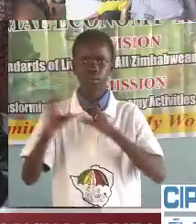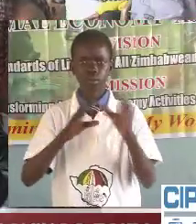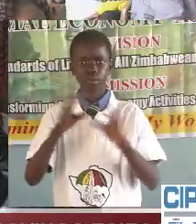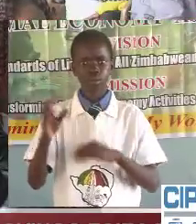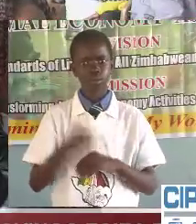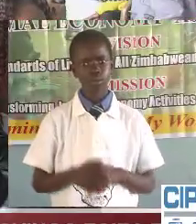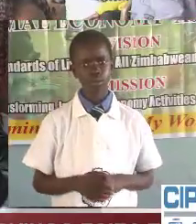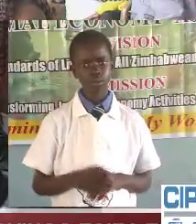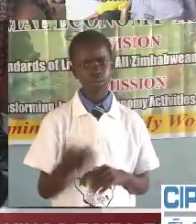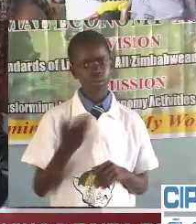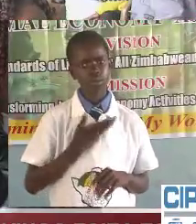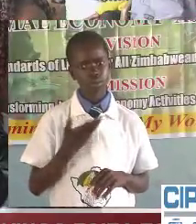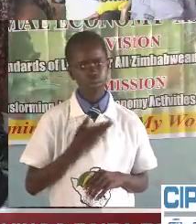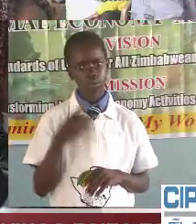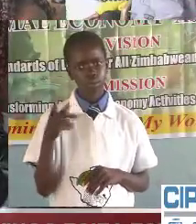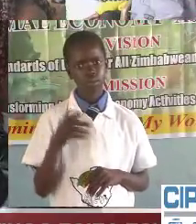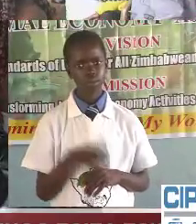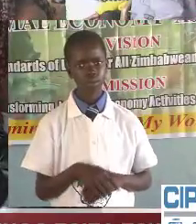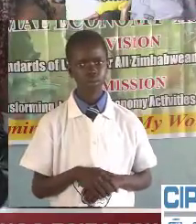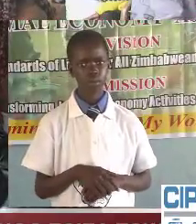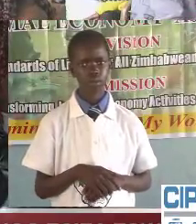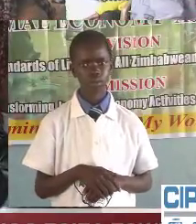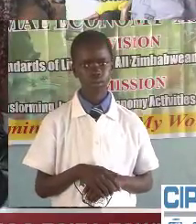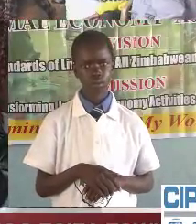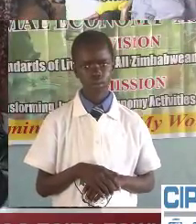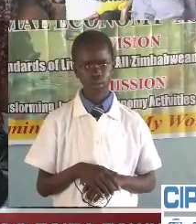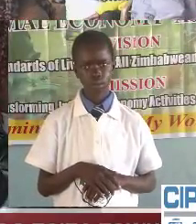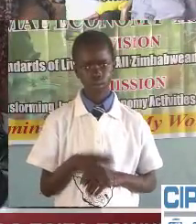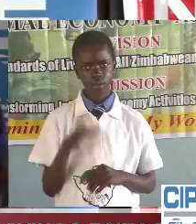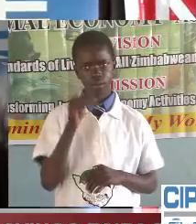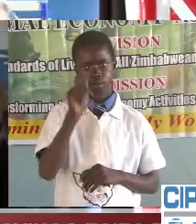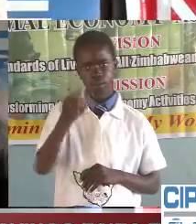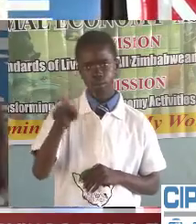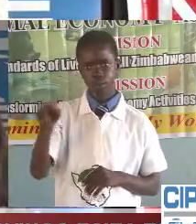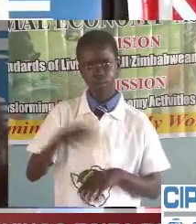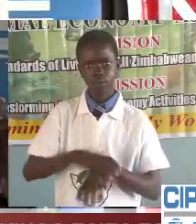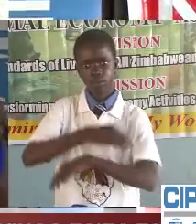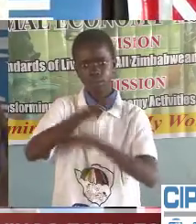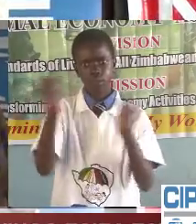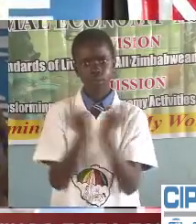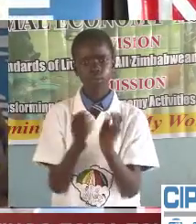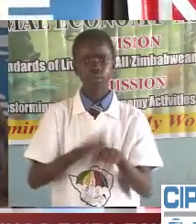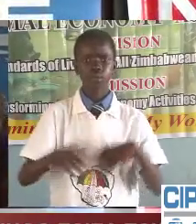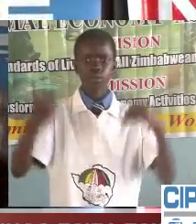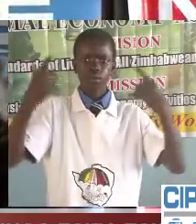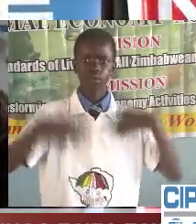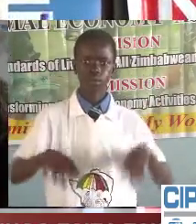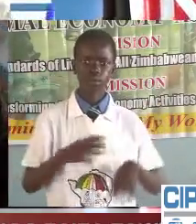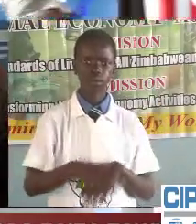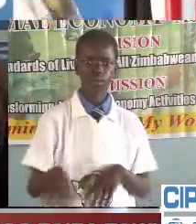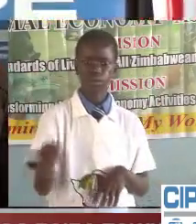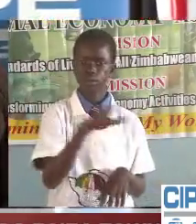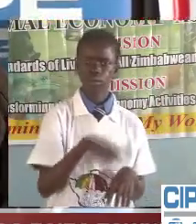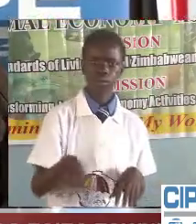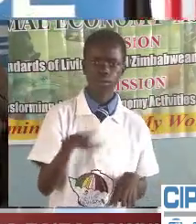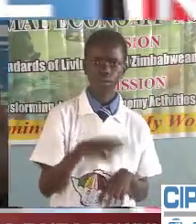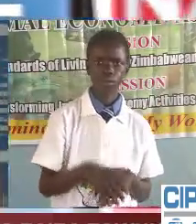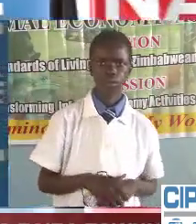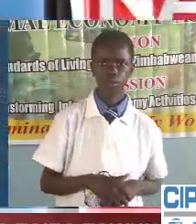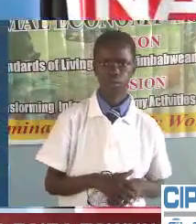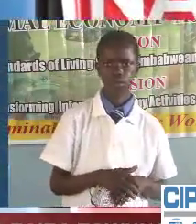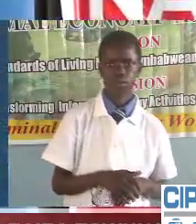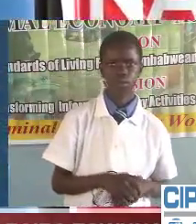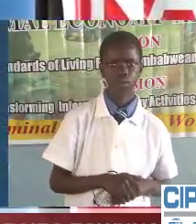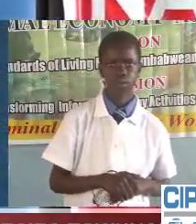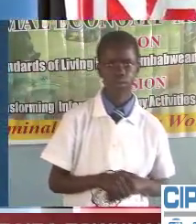yedu pane vanoita nezvedepartment vanhu vanorarama vari muurema.